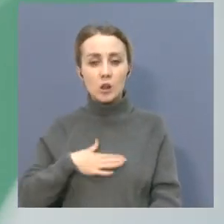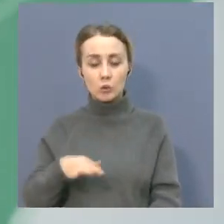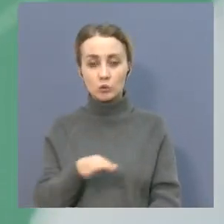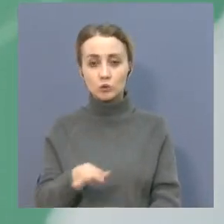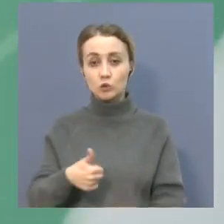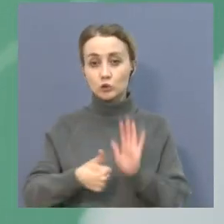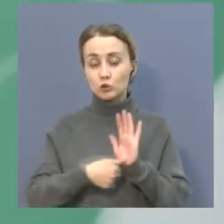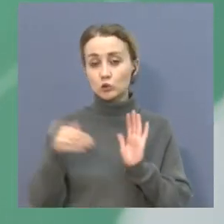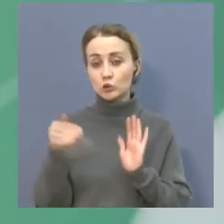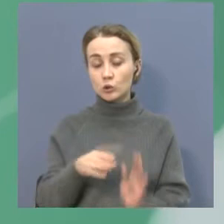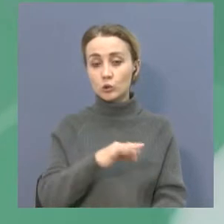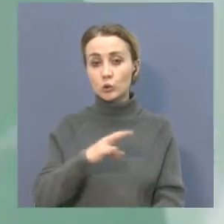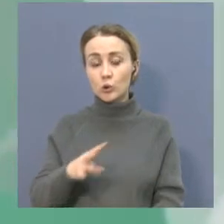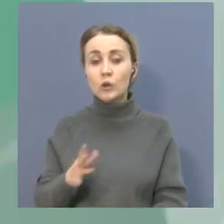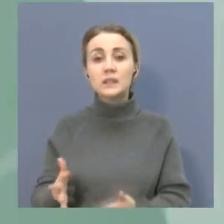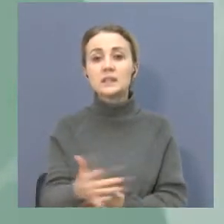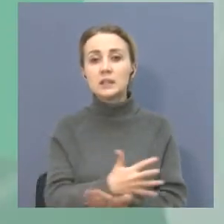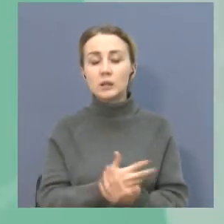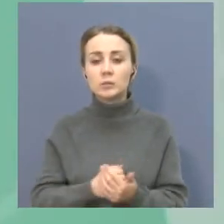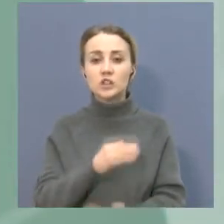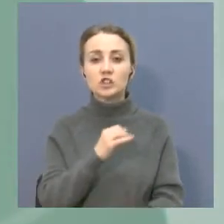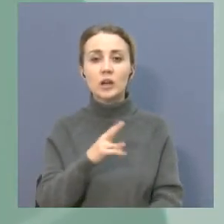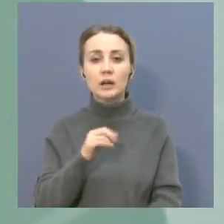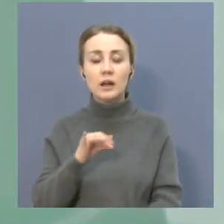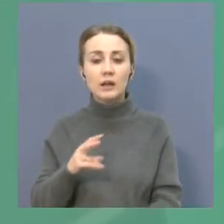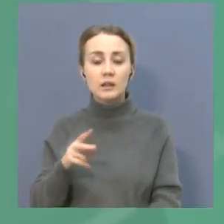ауыл шаруашылығы кәсіпорындарының бірінде болды.